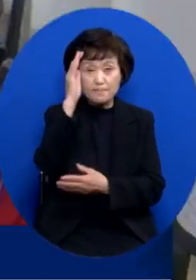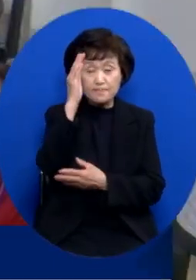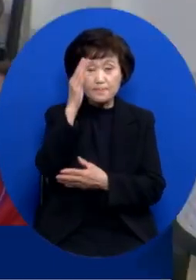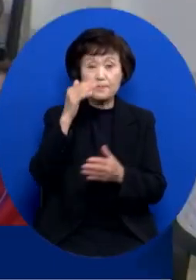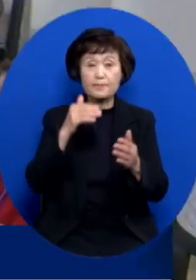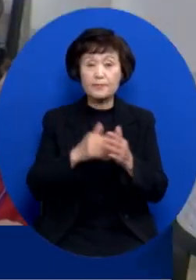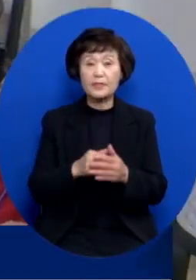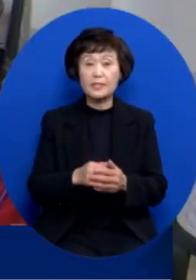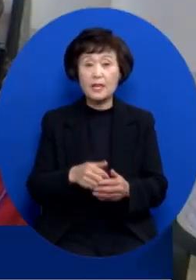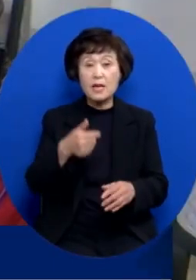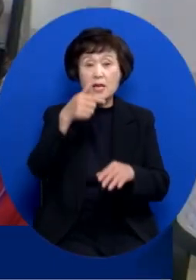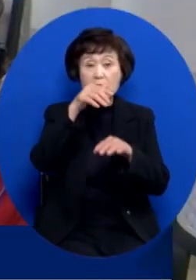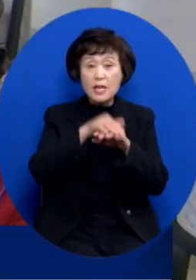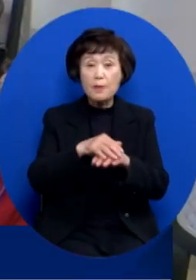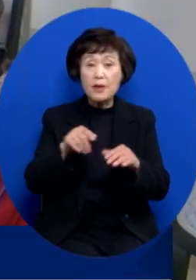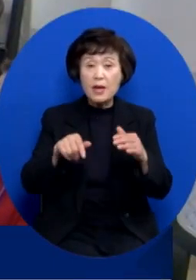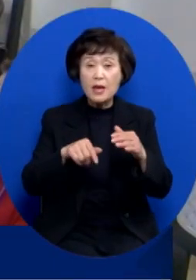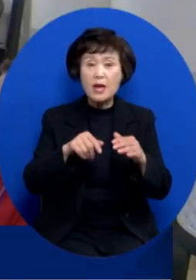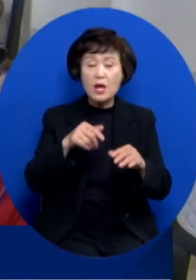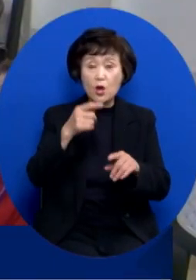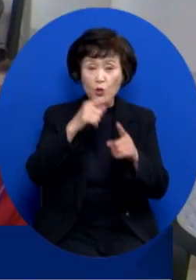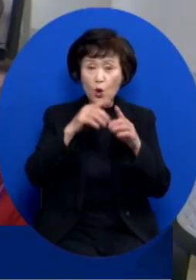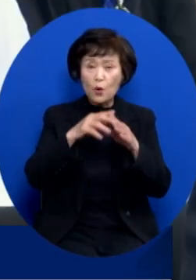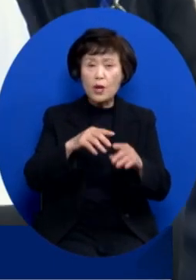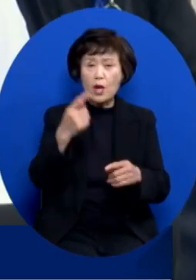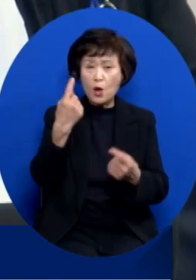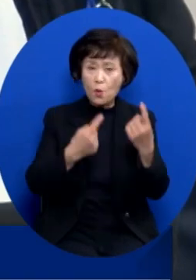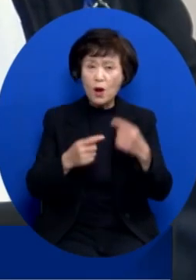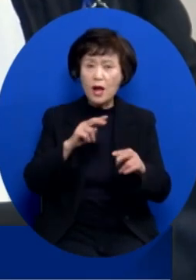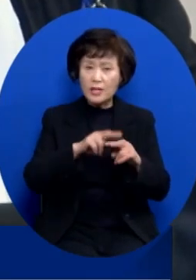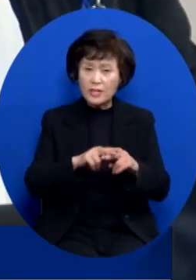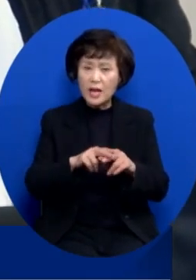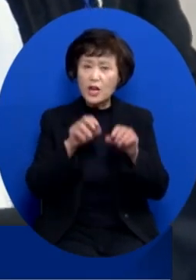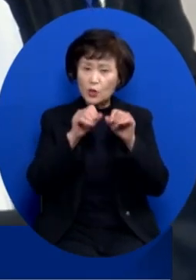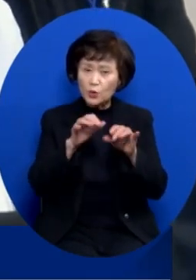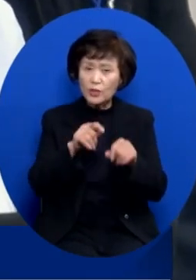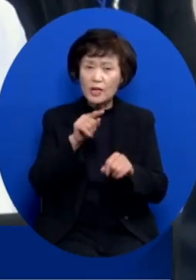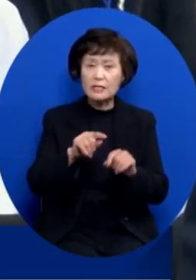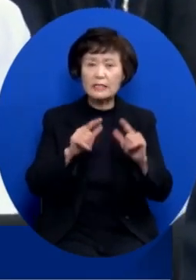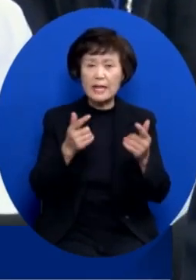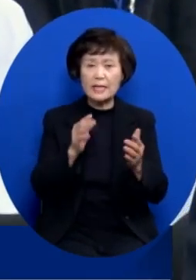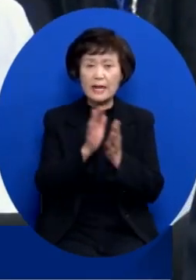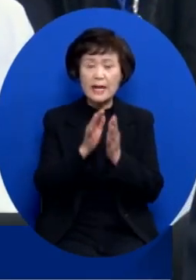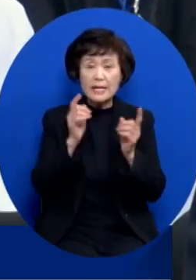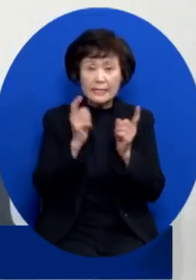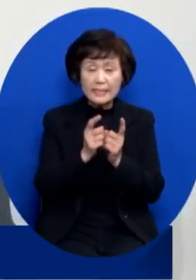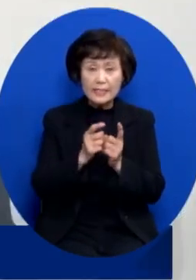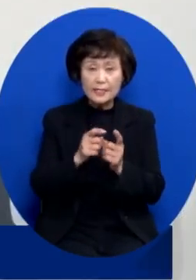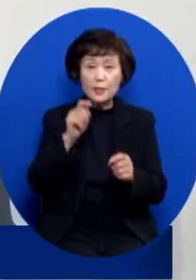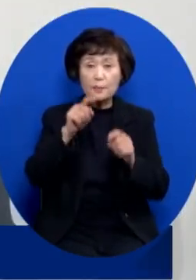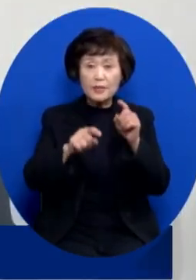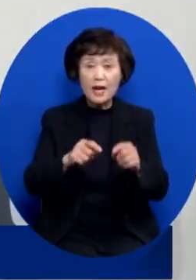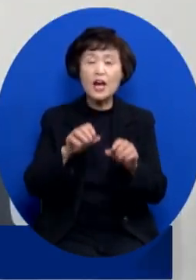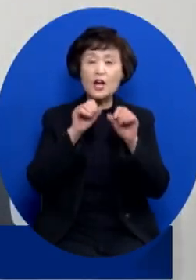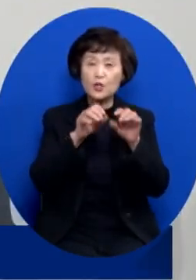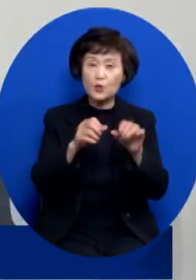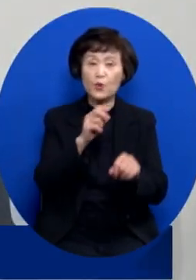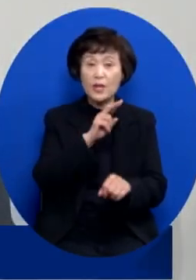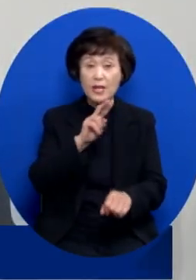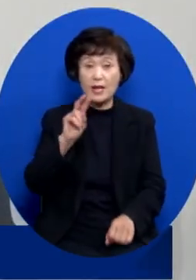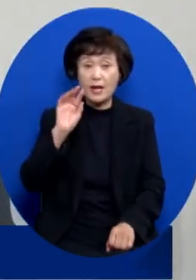매일 섬기고 매일 성경을 따라 살고 매일 도움을 전하고 직접 나가서 전도해야 됩니다. 예배단에